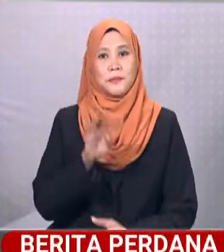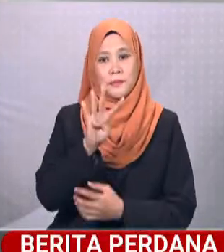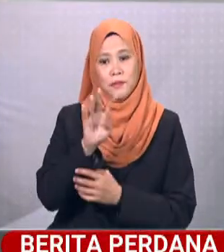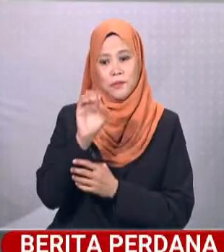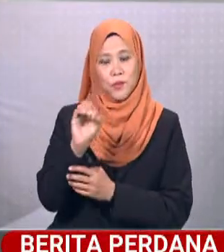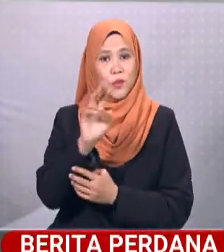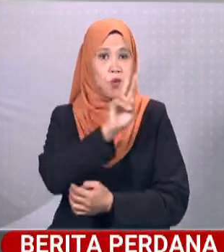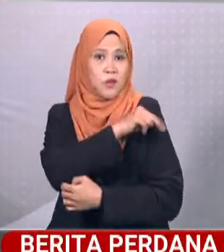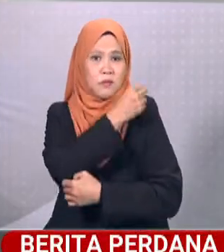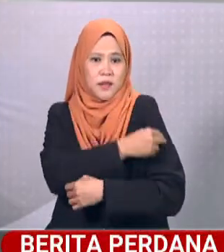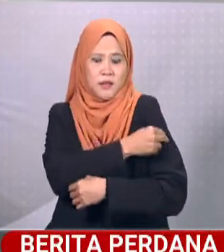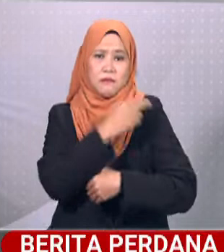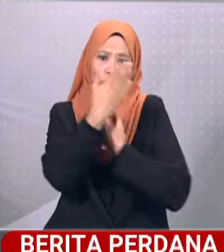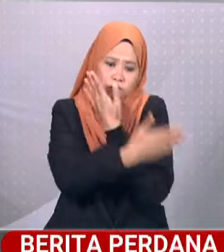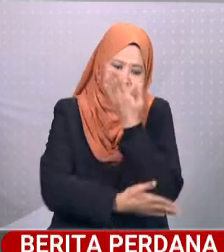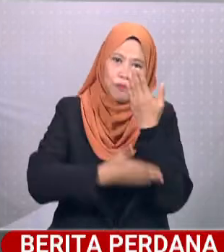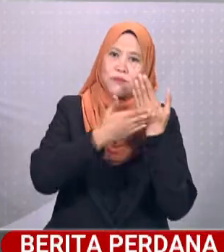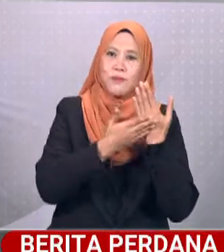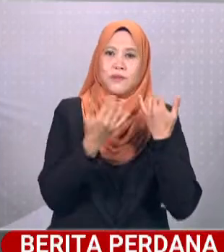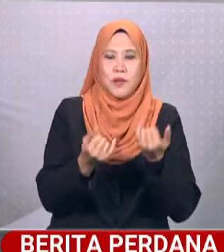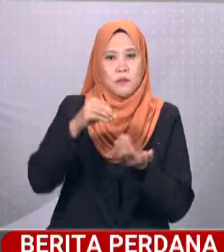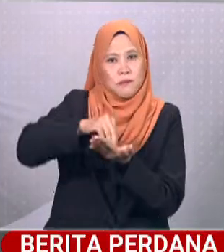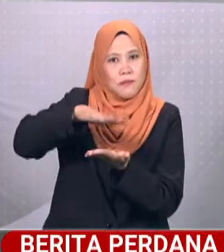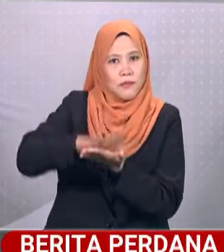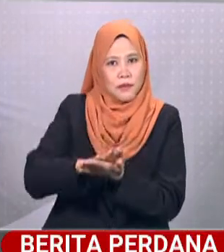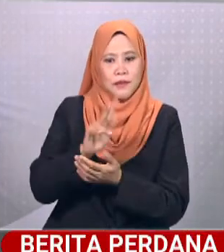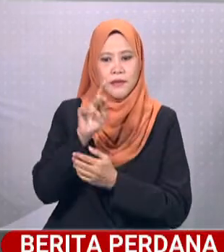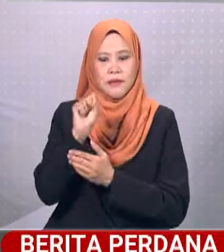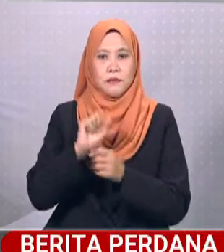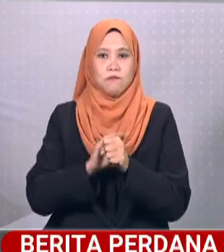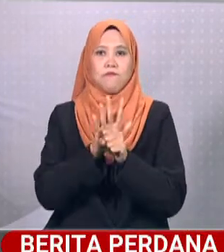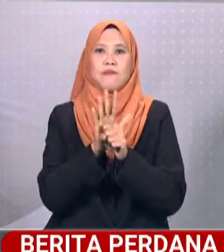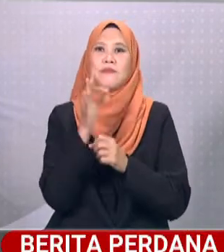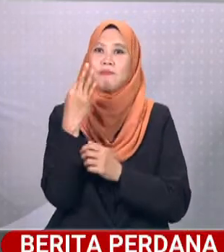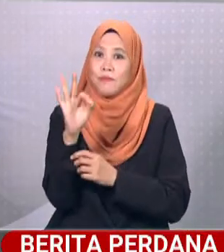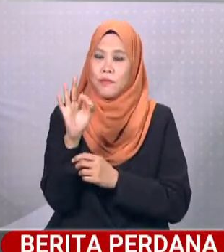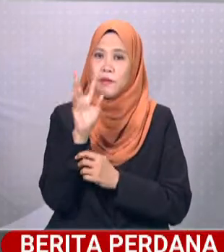...40 buah hospital di seluruh negara telah digazetkan untuk kes COVID-19.